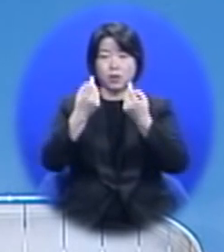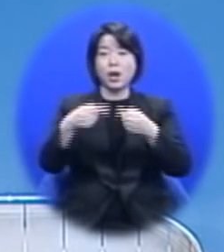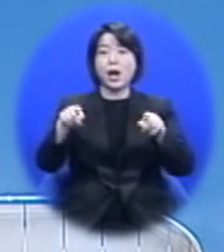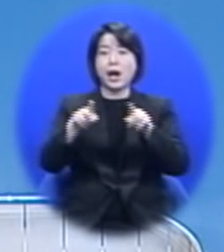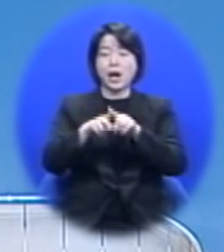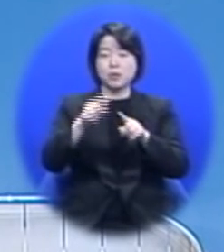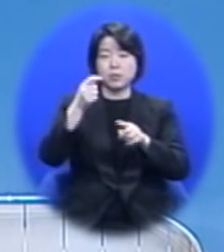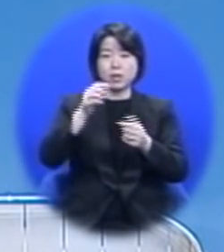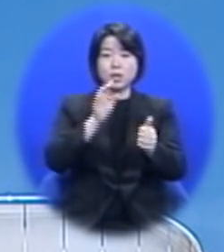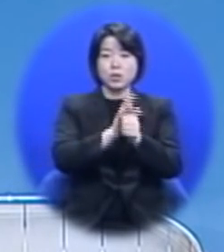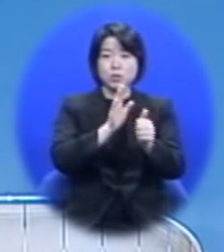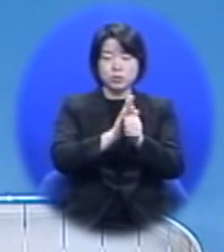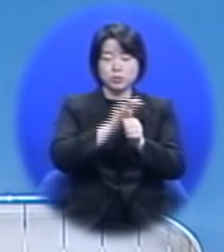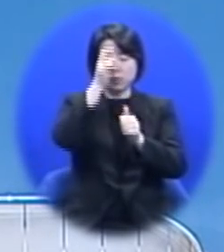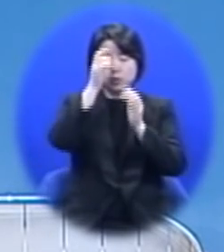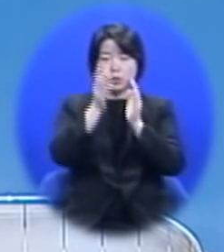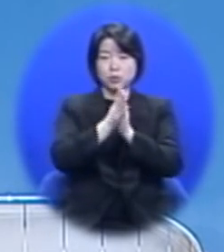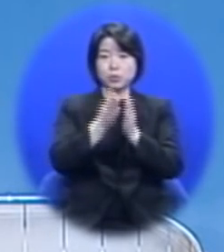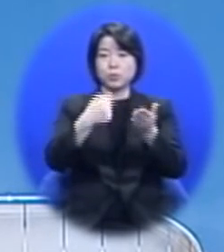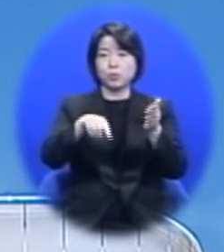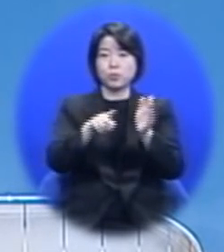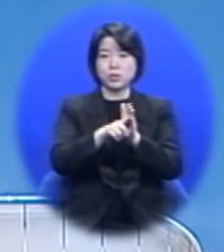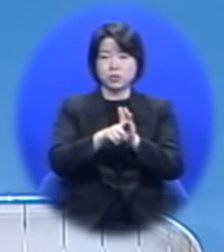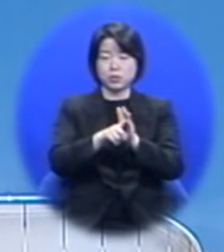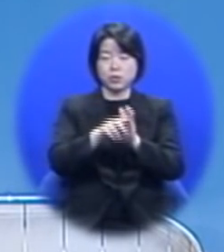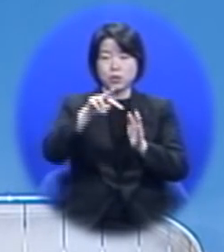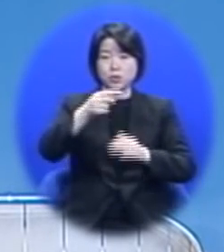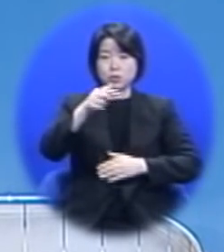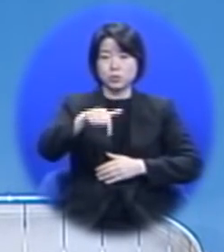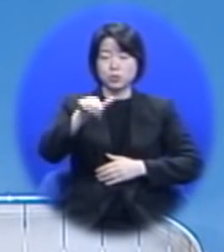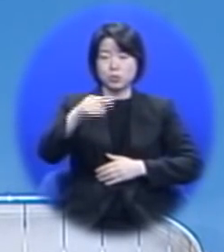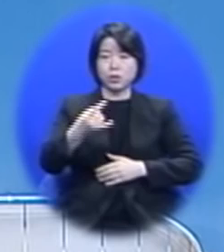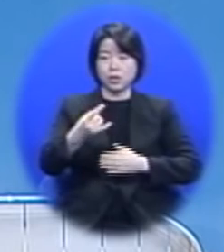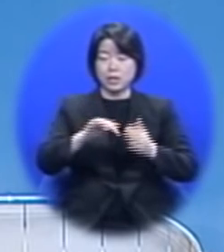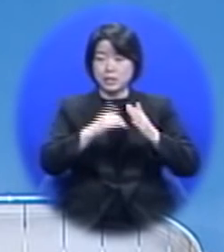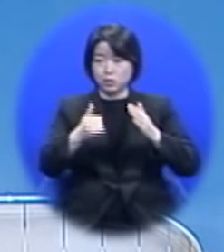위해서 목사님과 속회 식구들이 오신지도 몰랐을 정도였습니다.